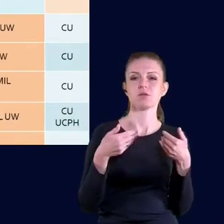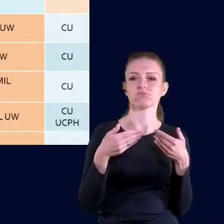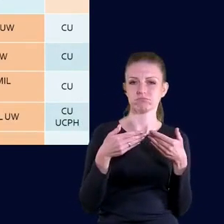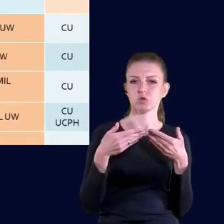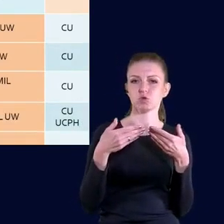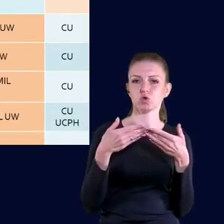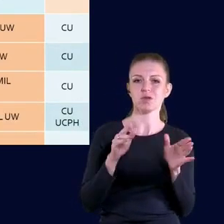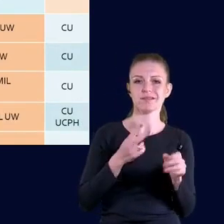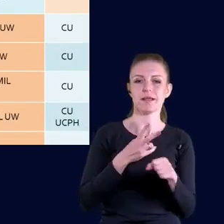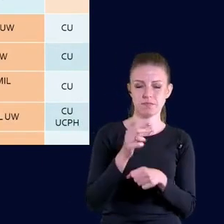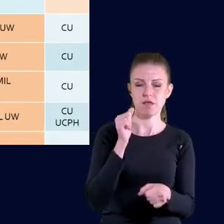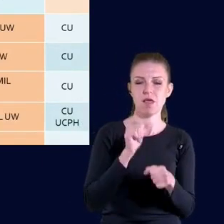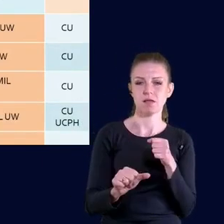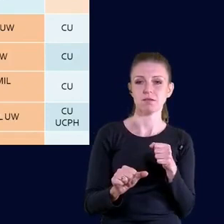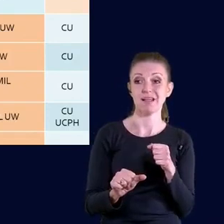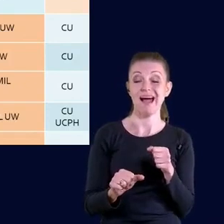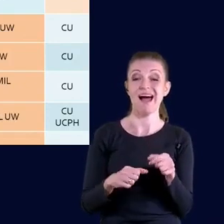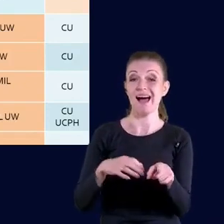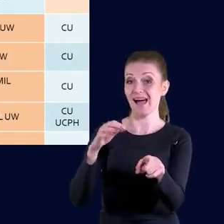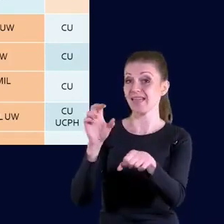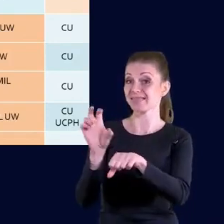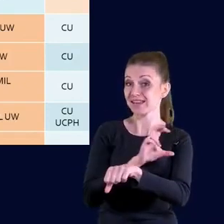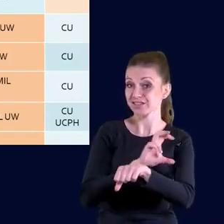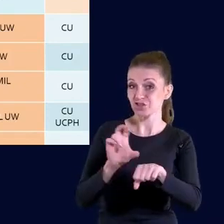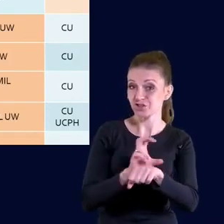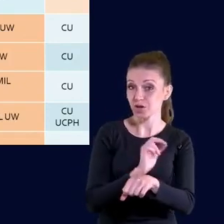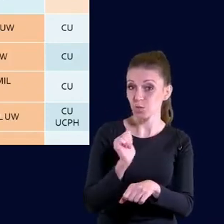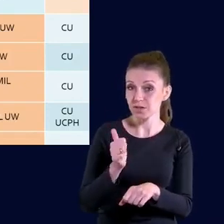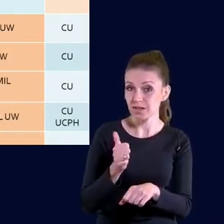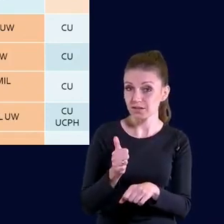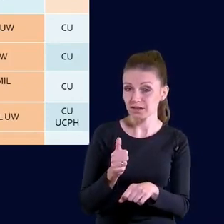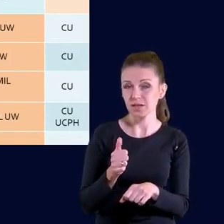Gorzej jest z kompetencjami technicznymi